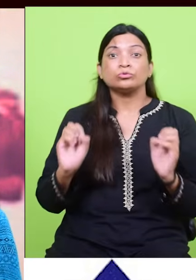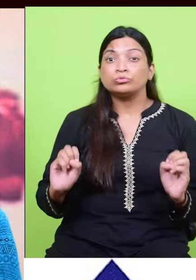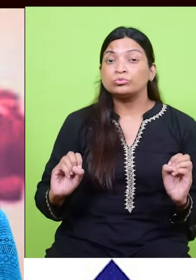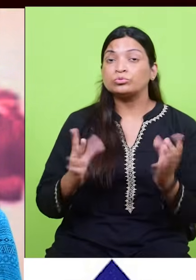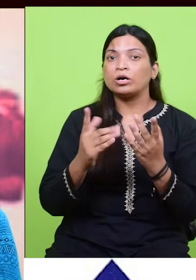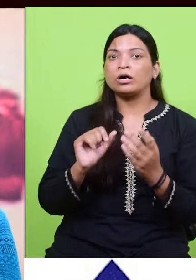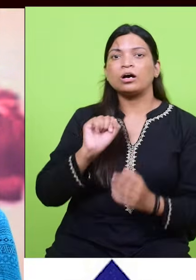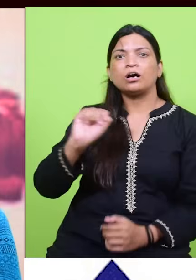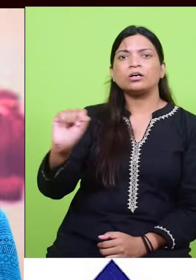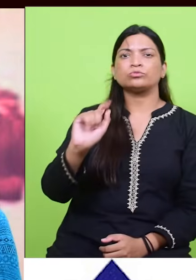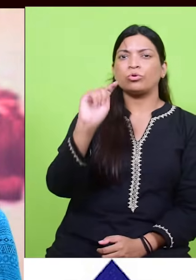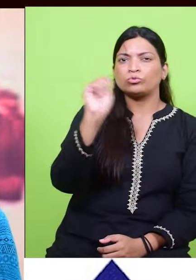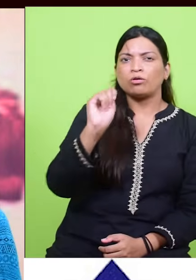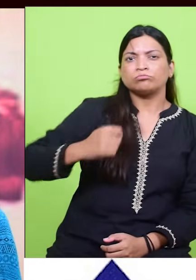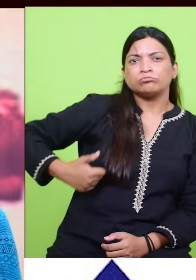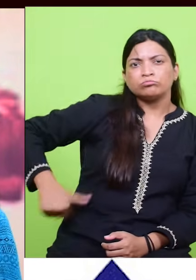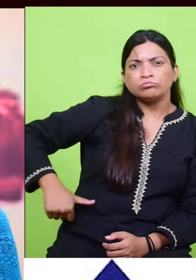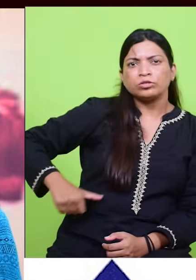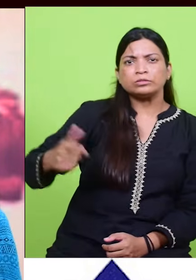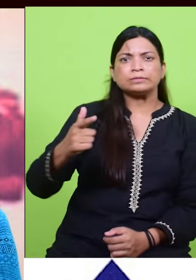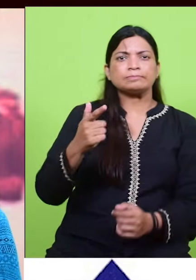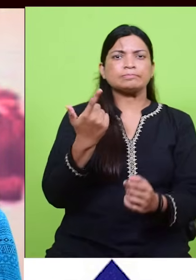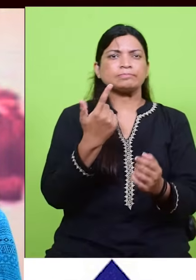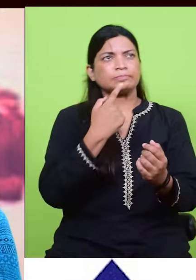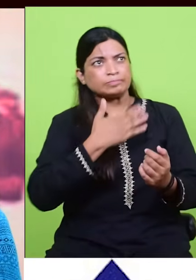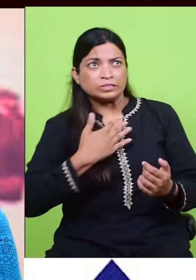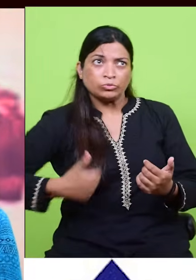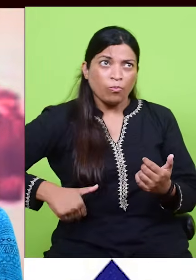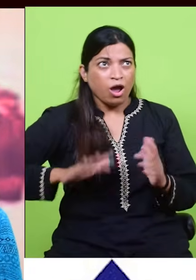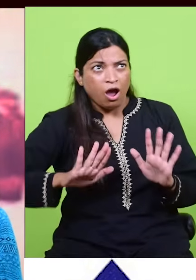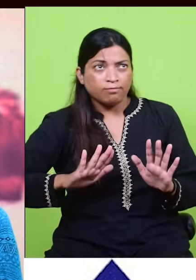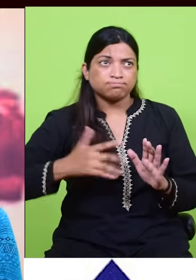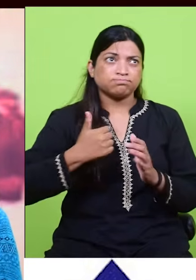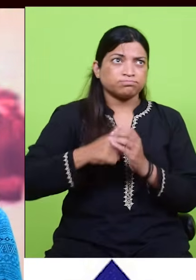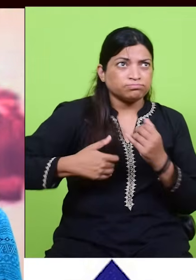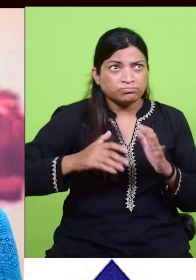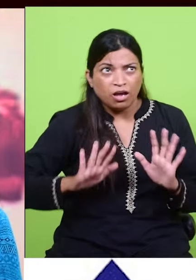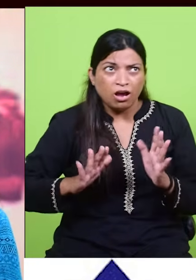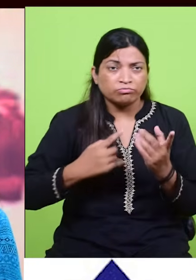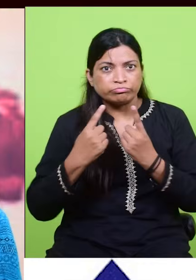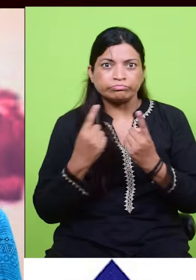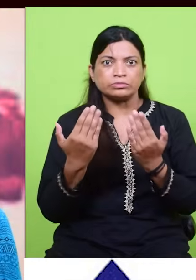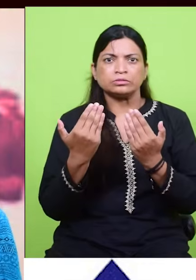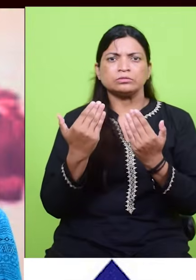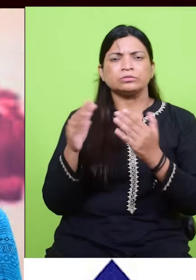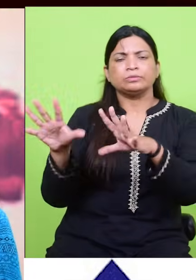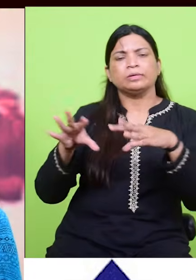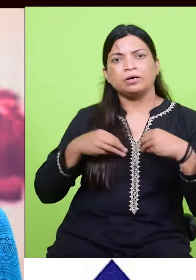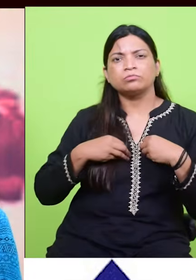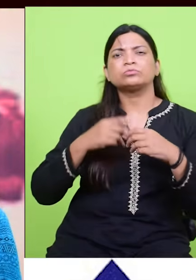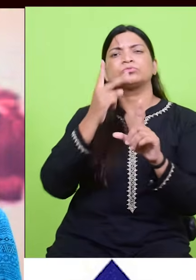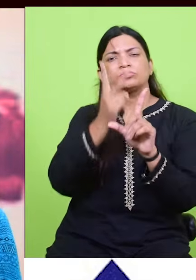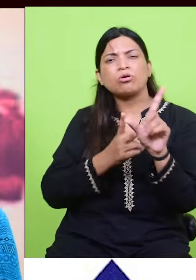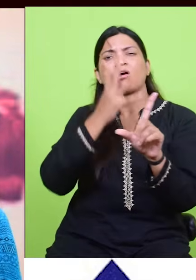कर लेती थी। तो जैसे शुशु पोटू है तो अपने ही बता देती थी, इसलिए उन्होंने रख भी लिया। तो फिर धीरे धीरे वो